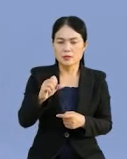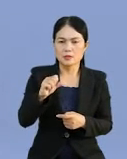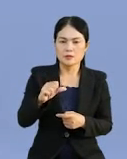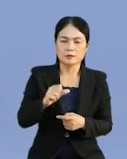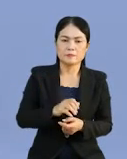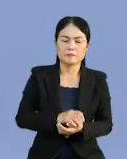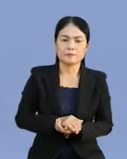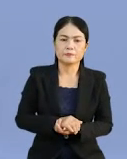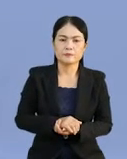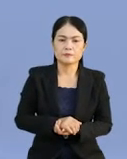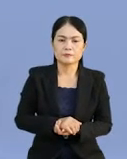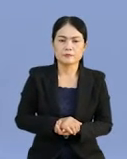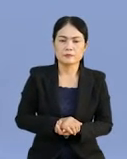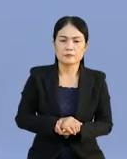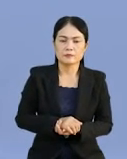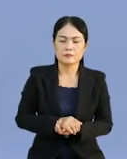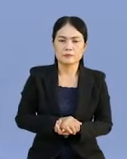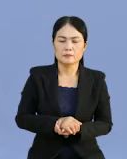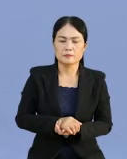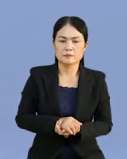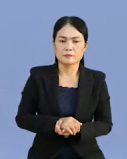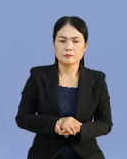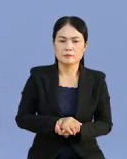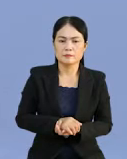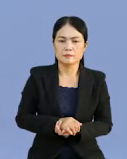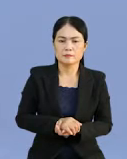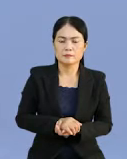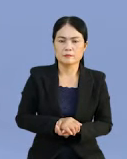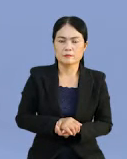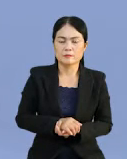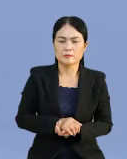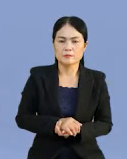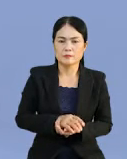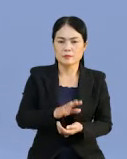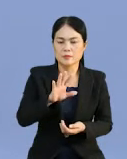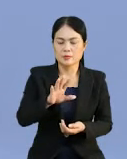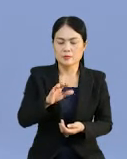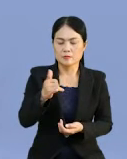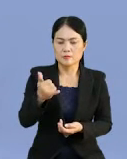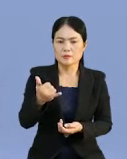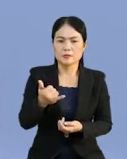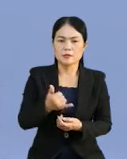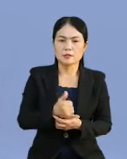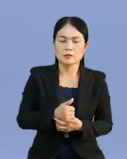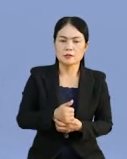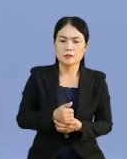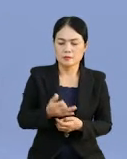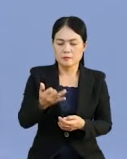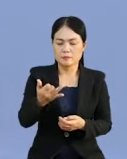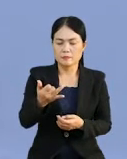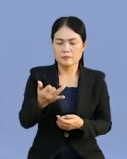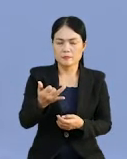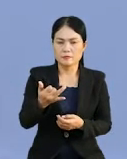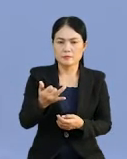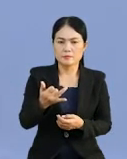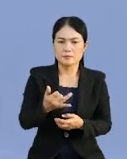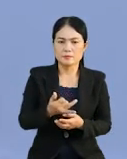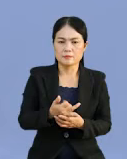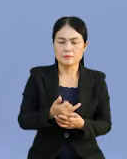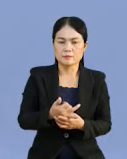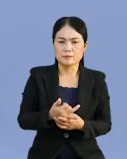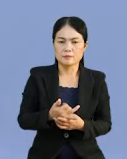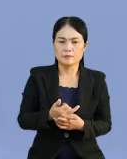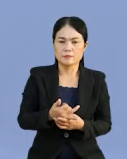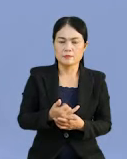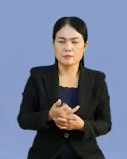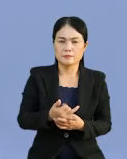Rồi. Chà. Mớ bà chạy xa thầm mày. Pram mơn. Pram mùi mơn. Pram pi mơn. Pram bầy mơn. Anh